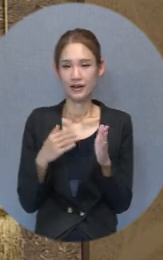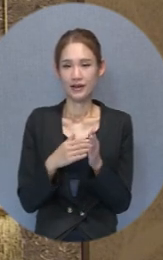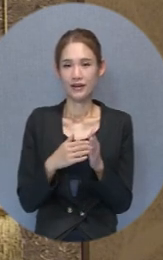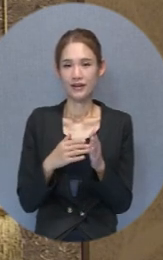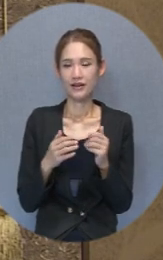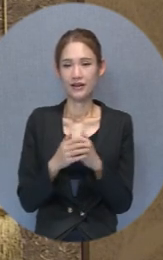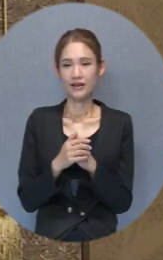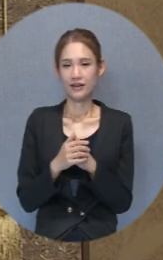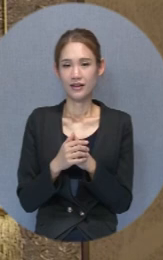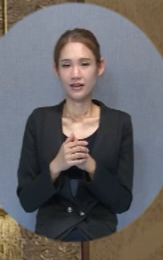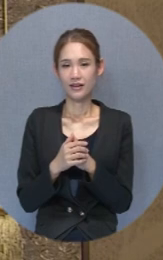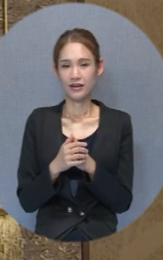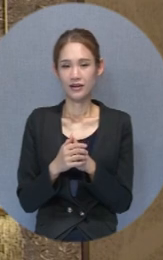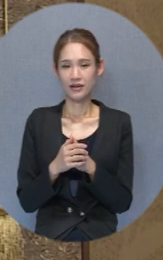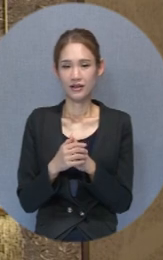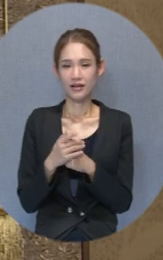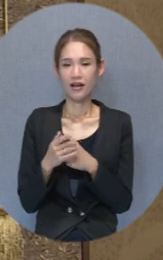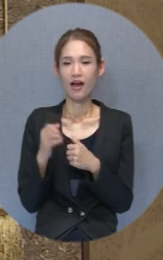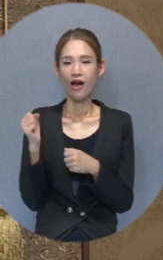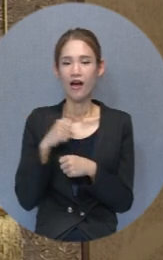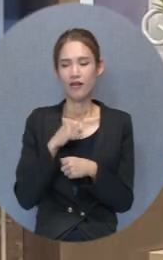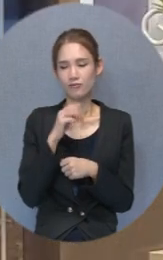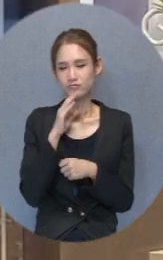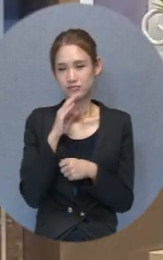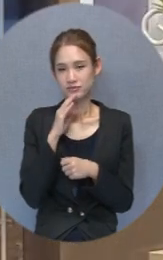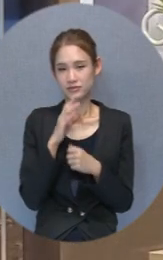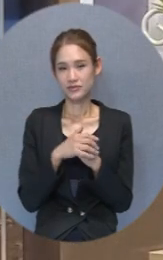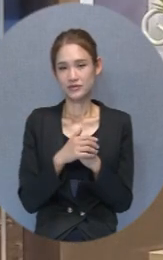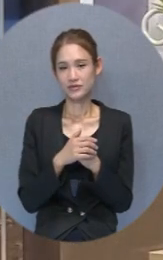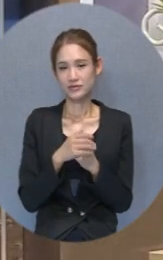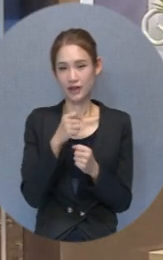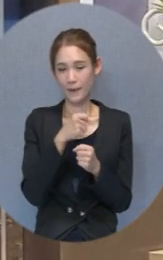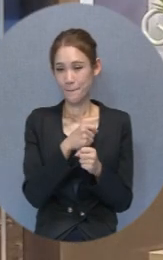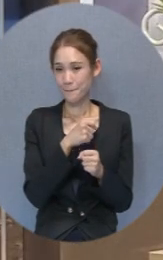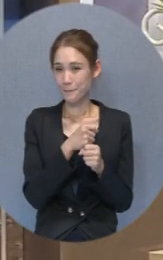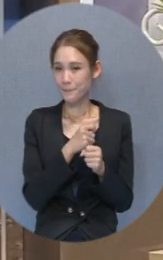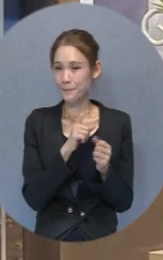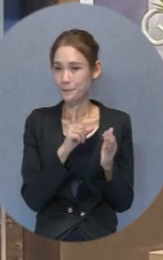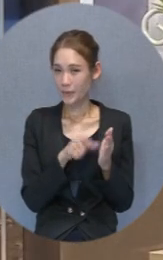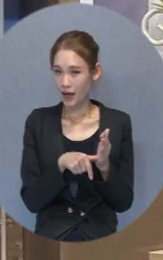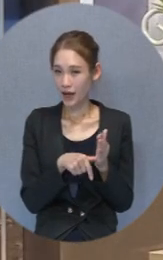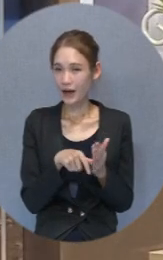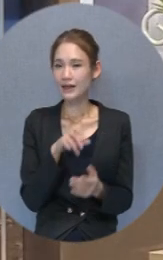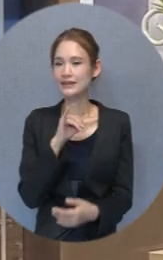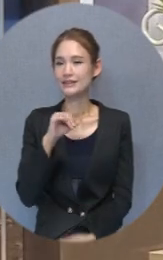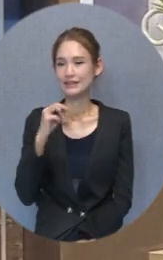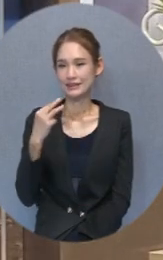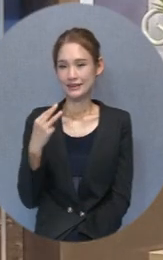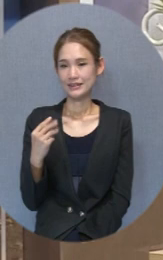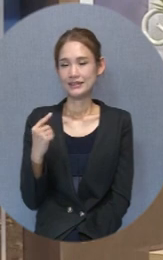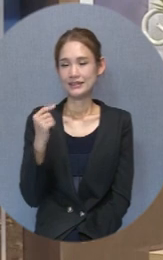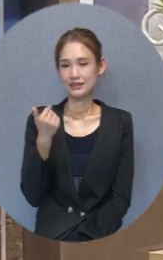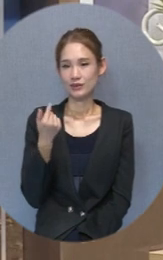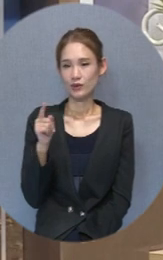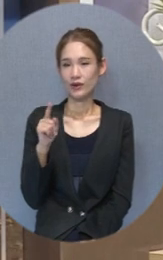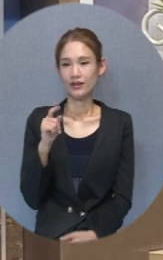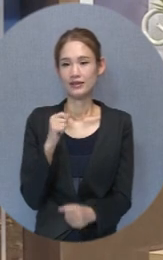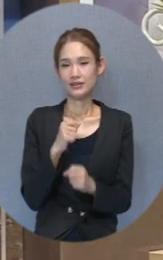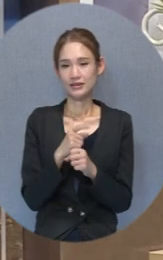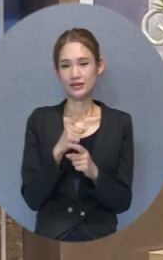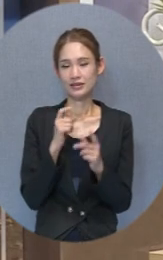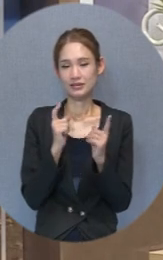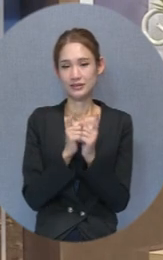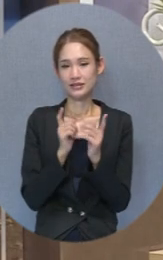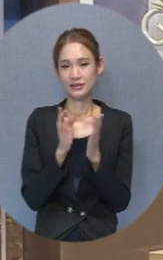거죠. 이 아, 교부제가. 네. 그렇구나. 근데 이게 지금 만들 때 이게 키트화해서 네. 직접 만드는